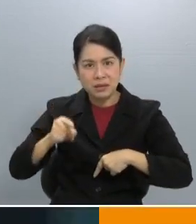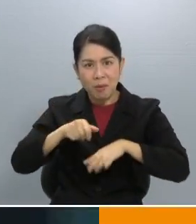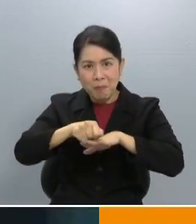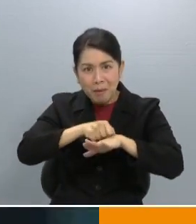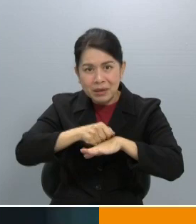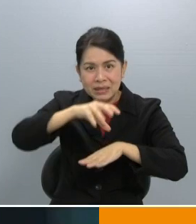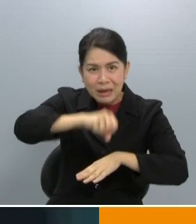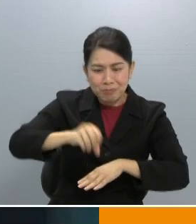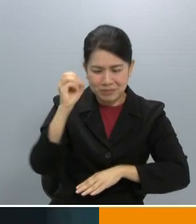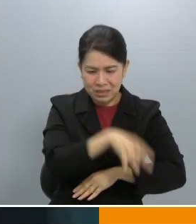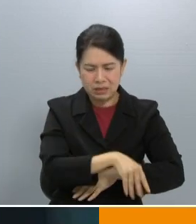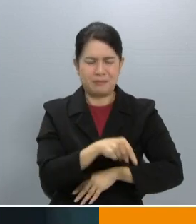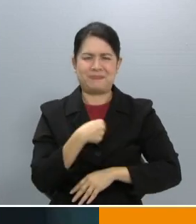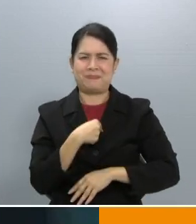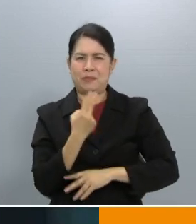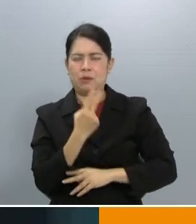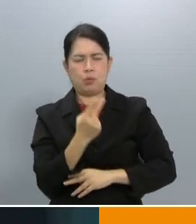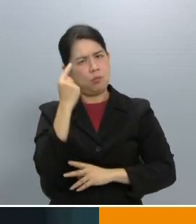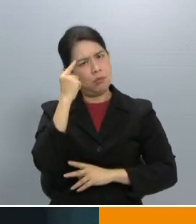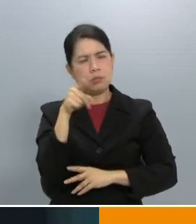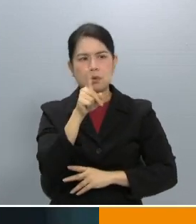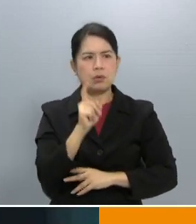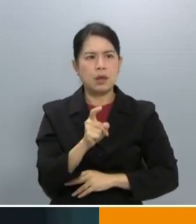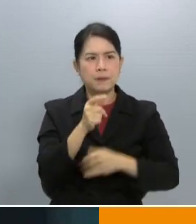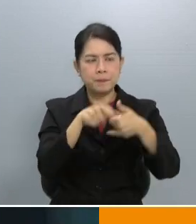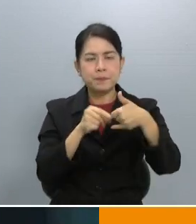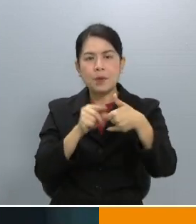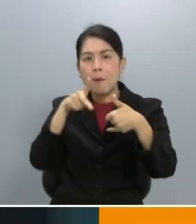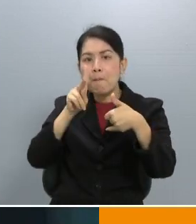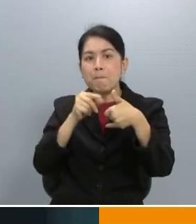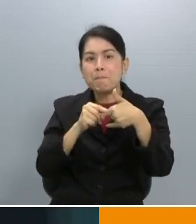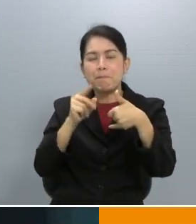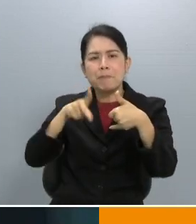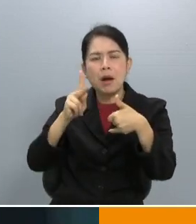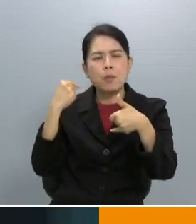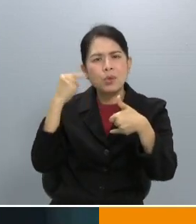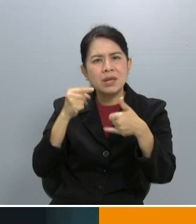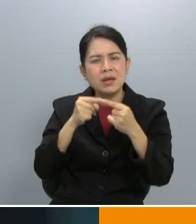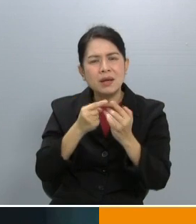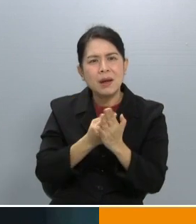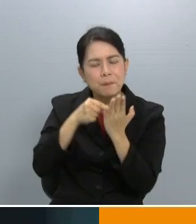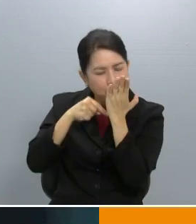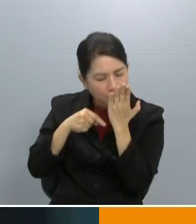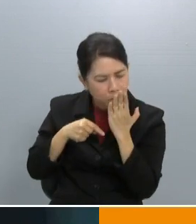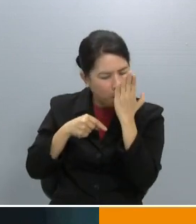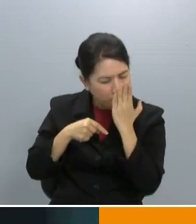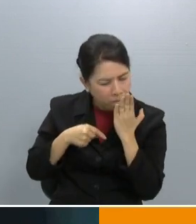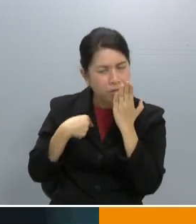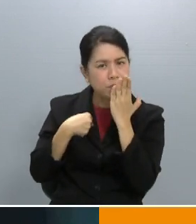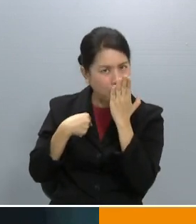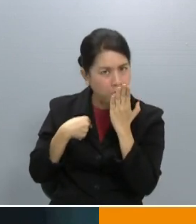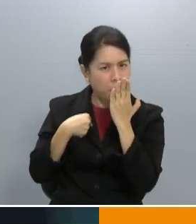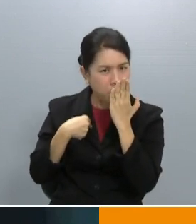กองนั้นทิ้งเลยเพราะก็ไม่รู้ว่าคุณป้าเหลียบปลาหมึกตัวไหนแล้วไม่ธรรมดานะ